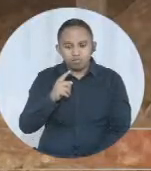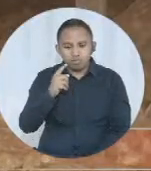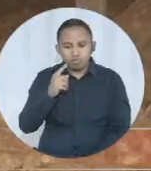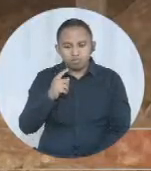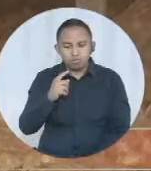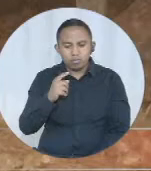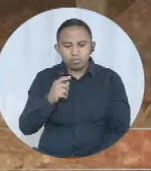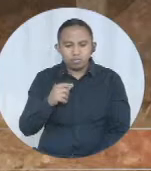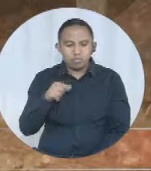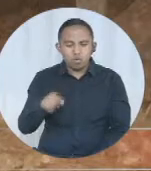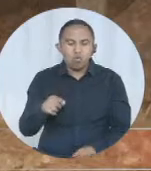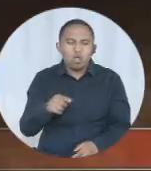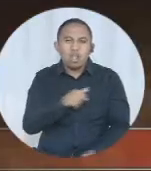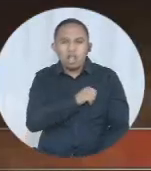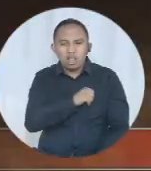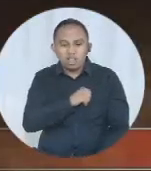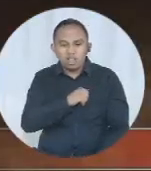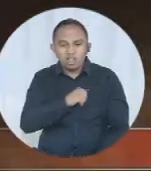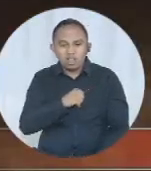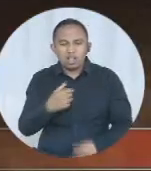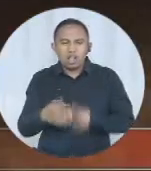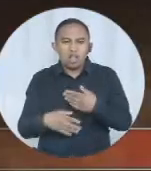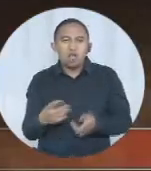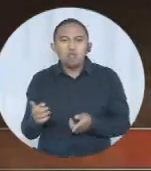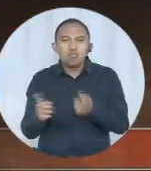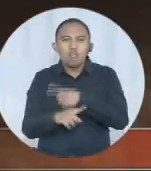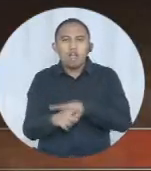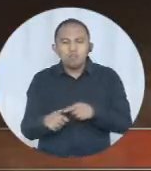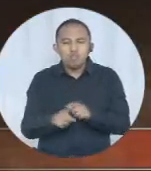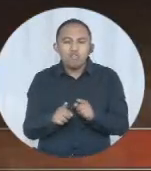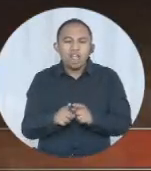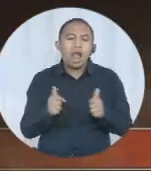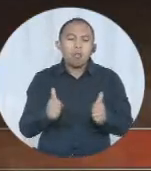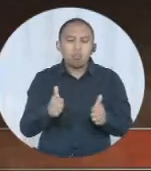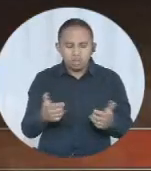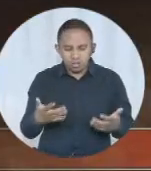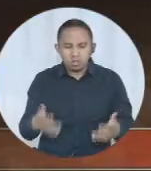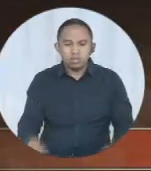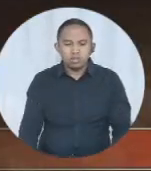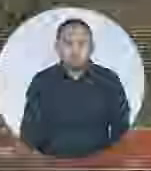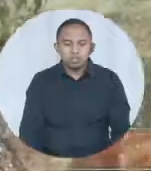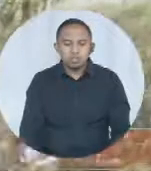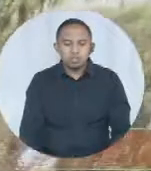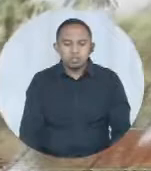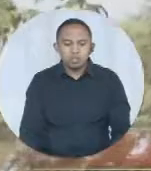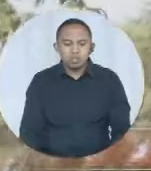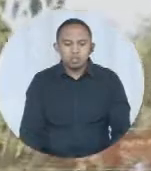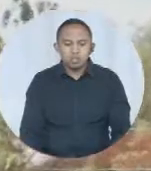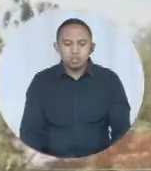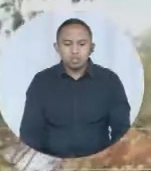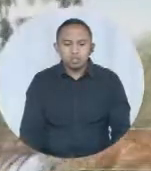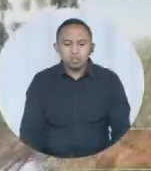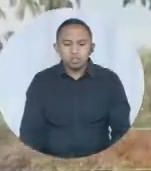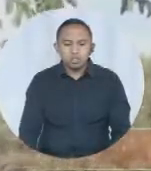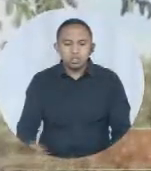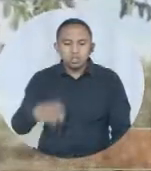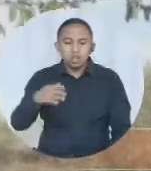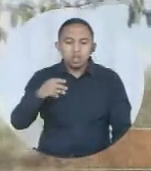fa lamody tafara tatoy moderne zany toy fa taloha zany amin'ny sotro sary sotro le